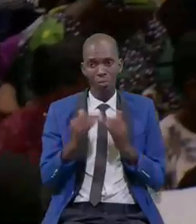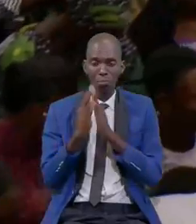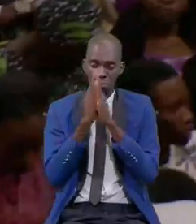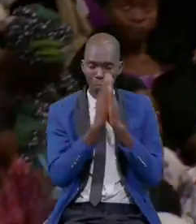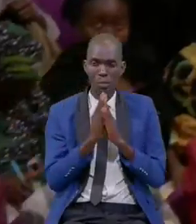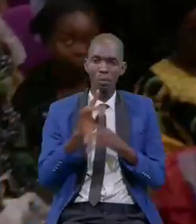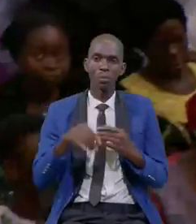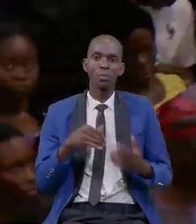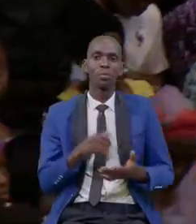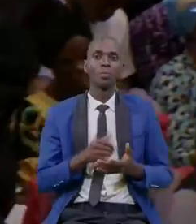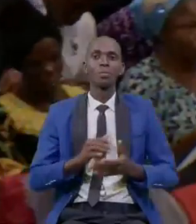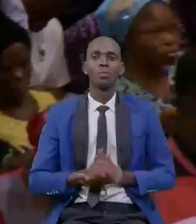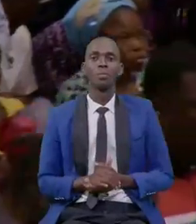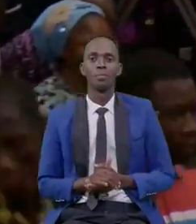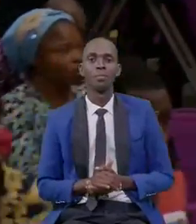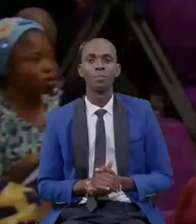Présentons cela au Seigneur dans la prière.